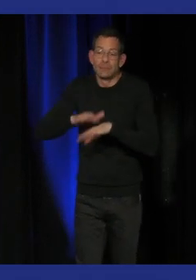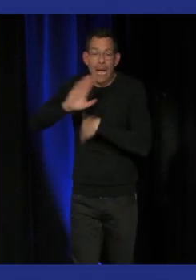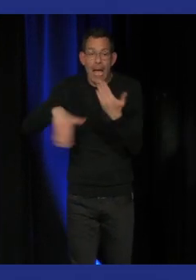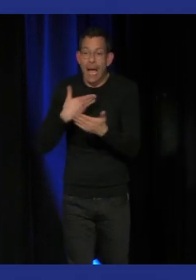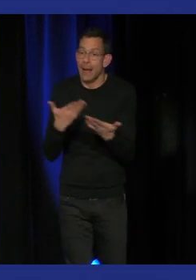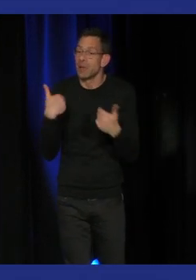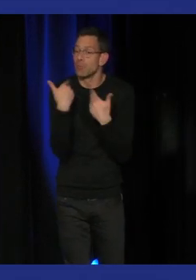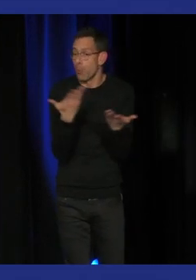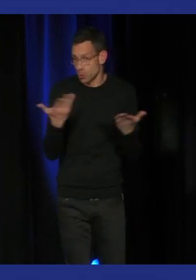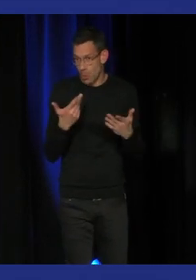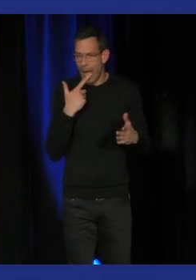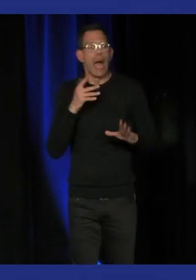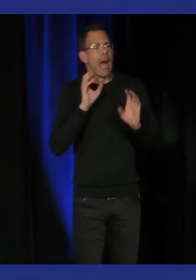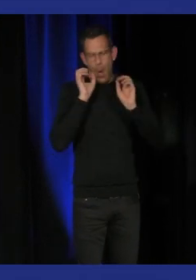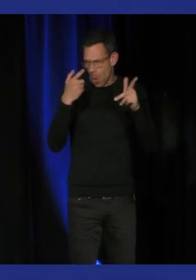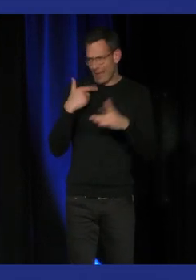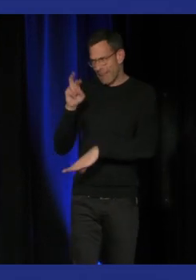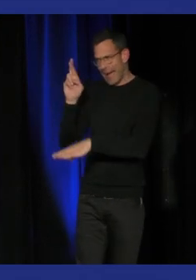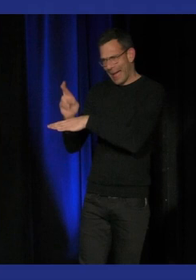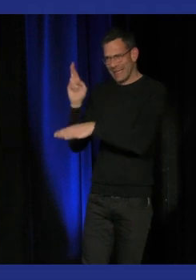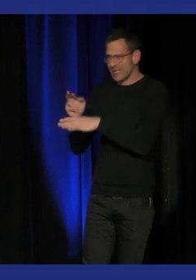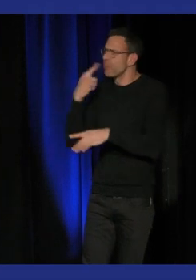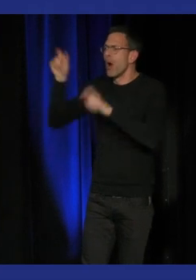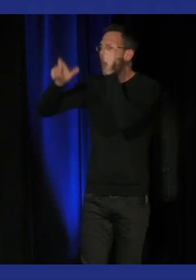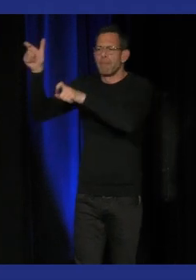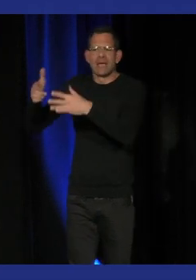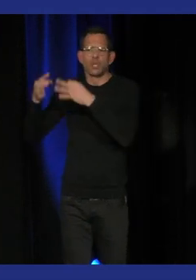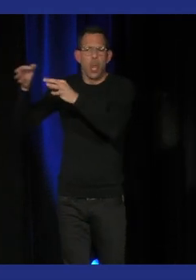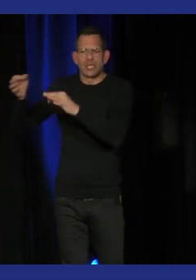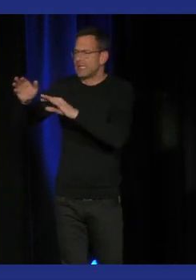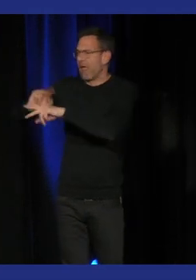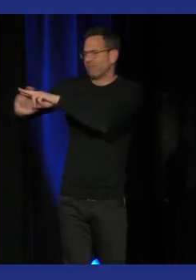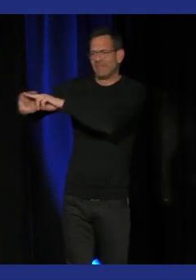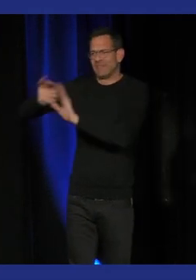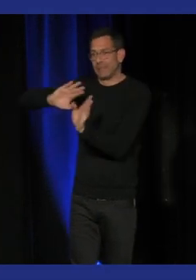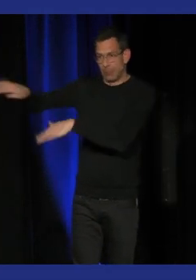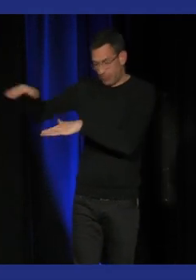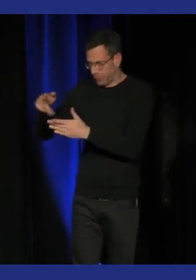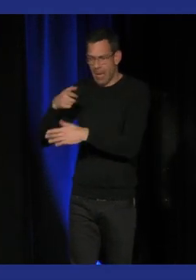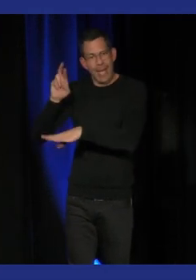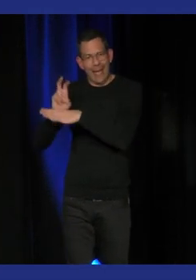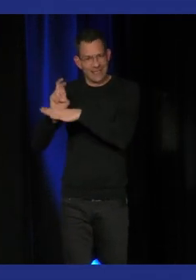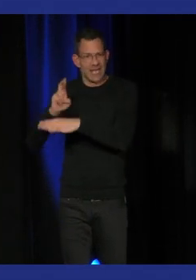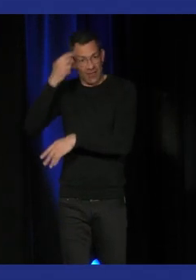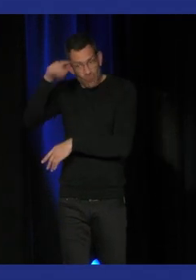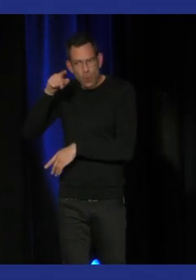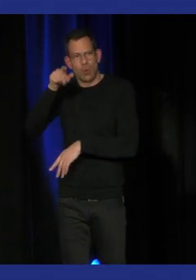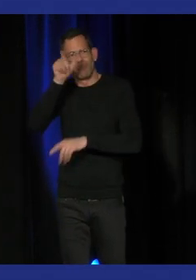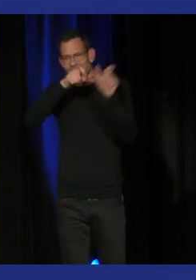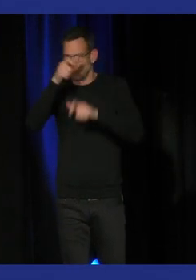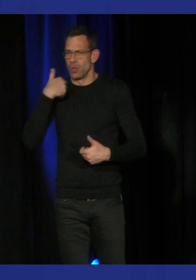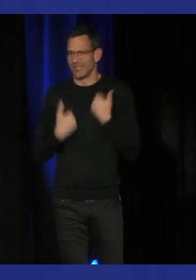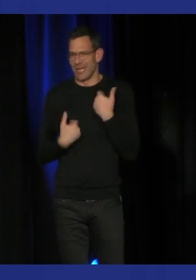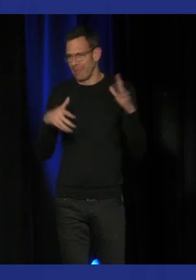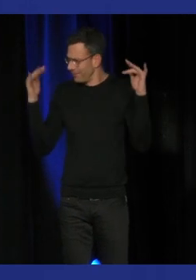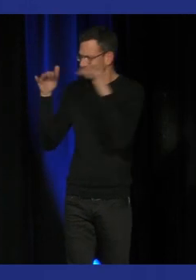va louer la boîte de nuit un jour où il n'y a personne dite valide, mais uniquement pour l'établissement.